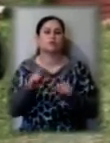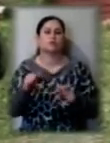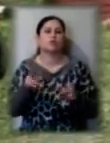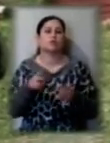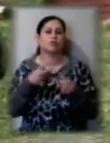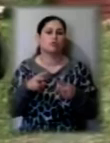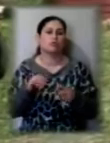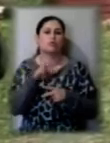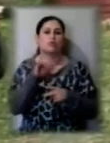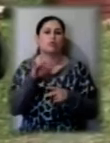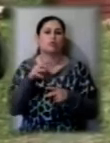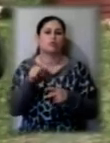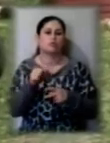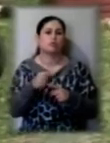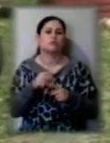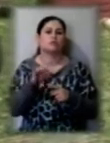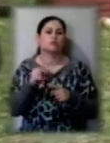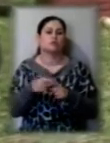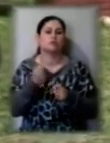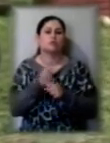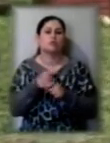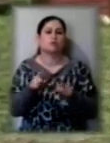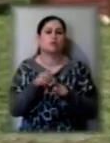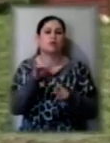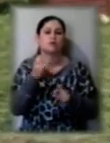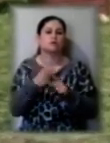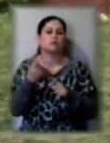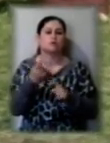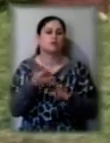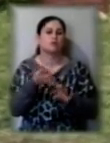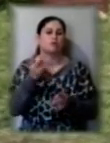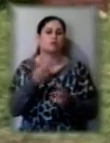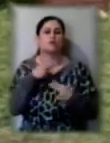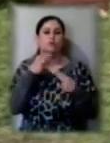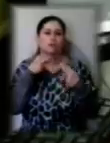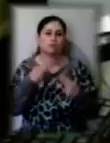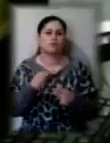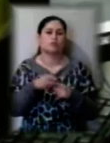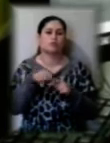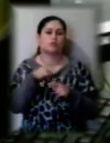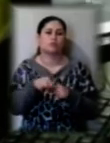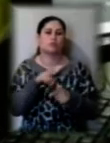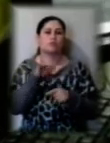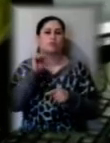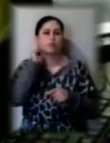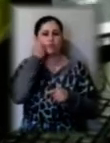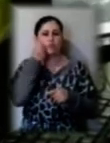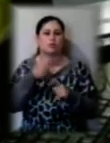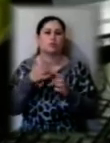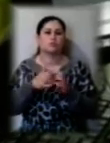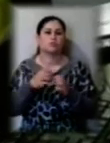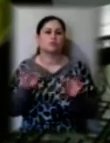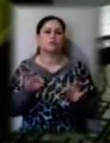бібліотечною системою зробити таку акцію, щоб перш за все привернути увагу до цих пам'яток. Херсонські музиканти грали на